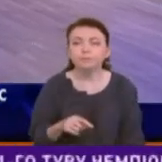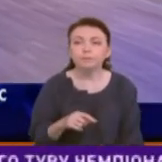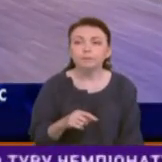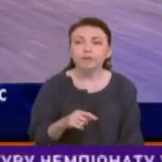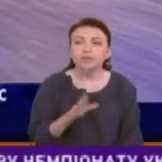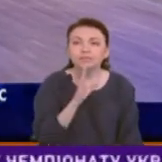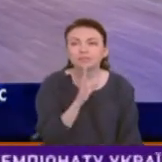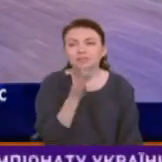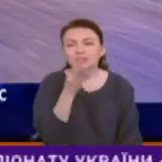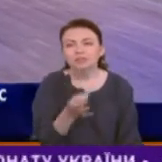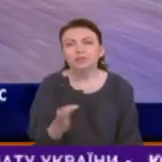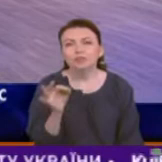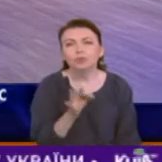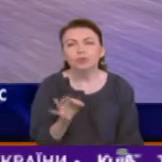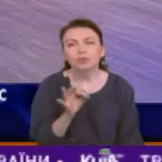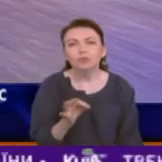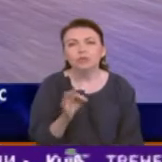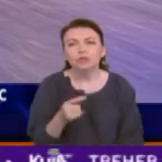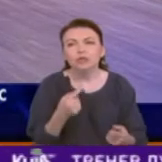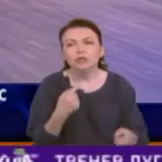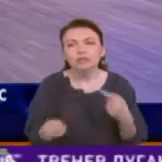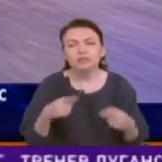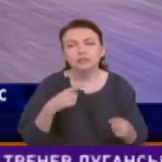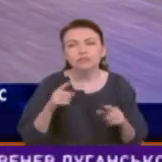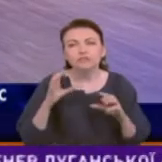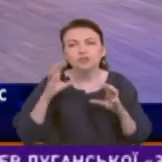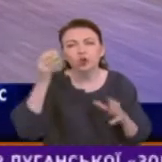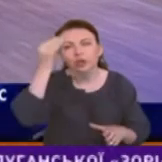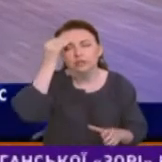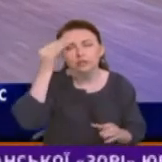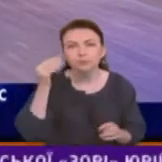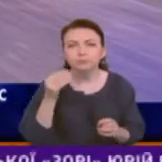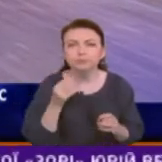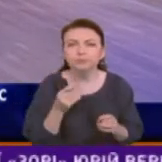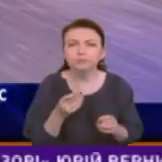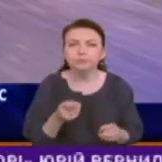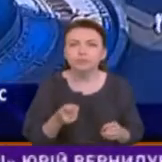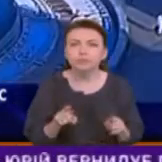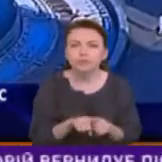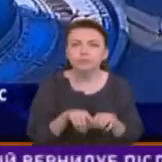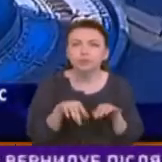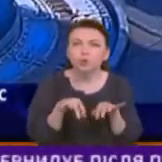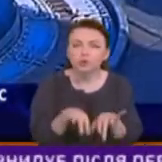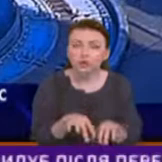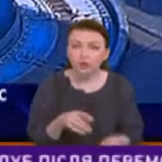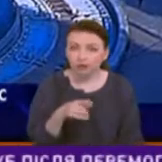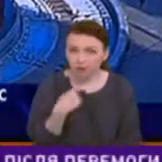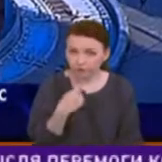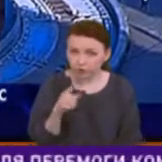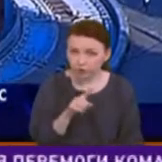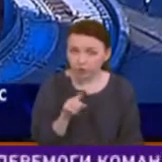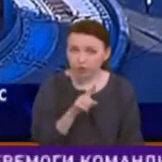Людмила, коли сказали про те, що різні світоглядні підходи, ви хочете сказати, що церква